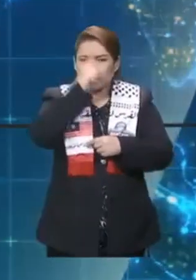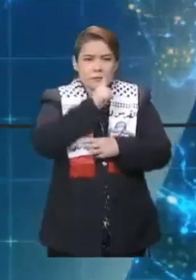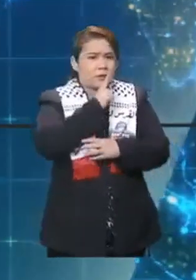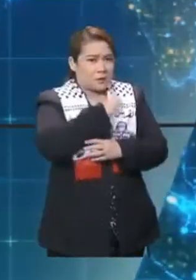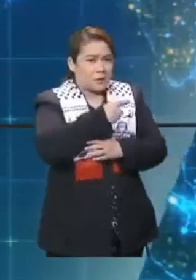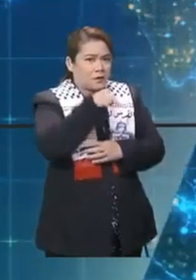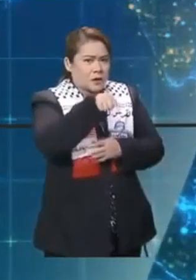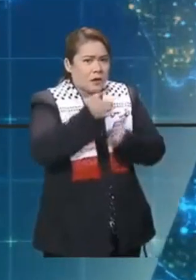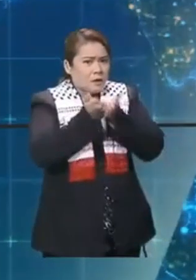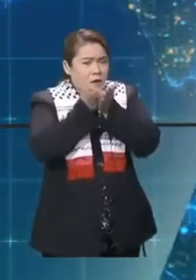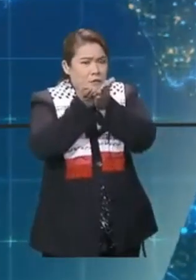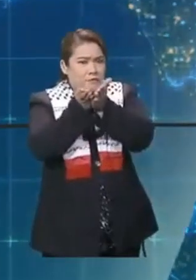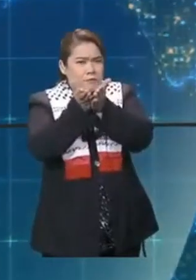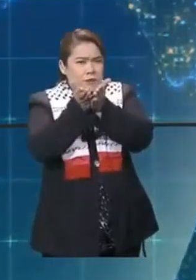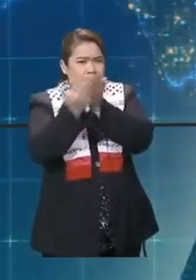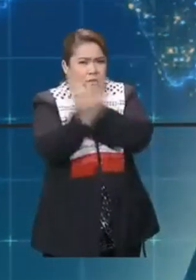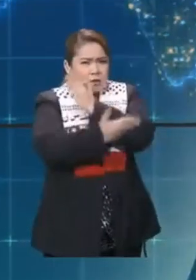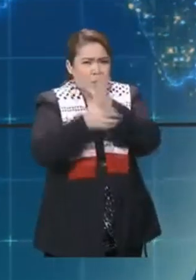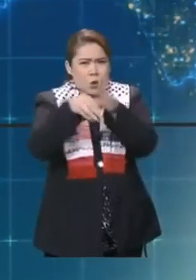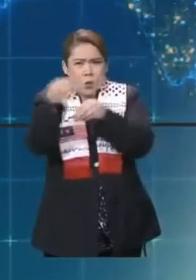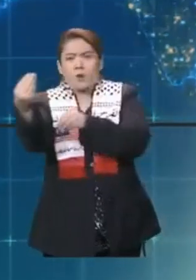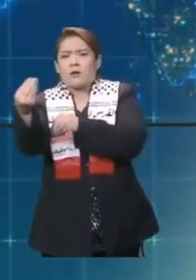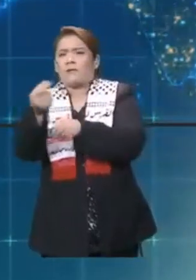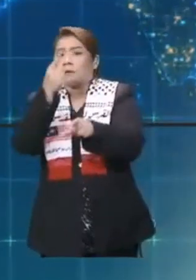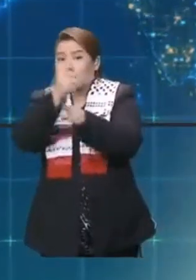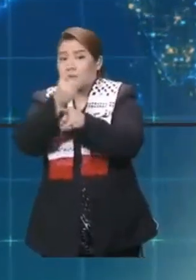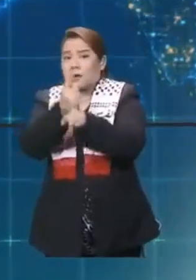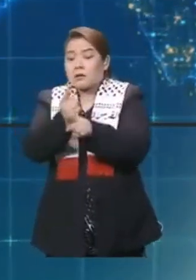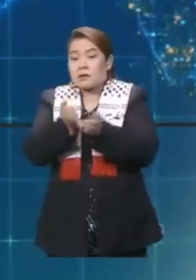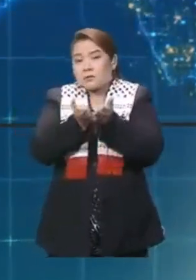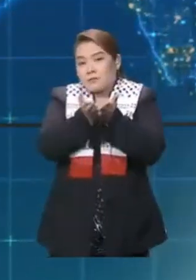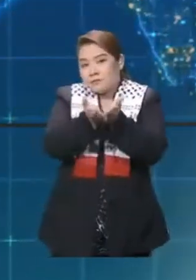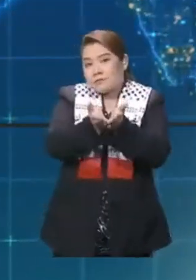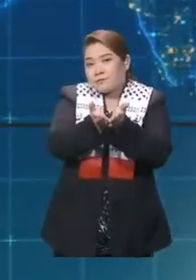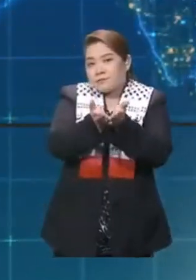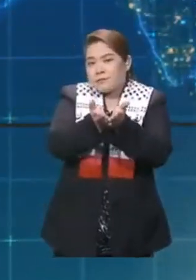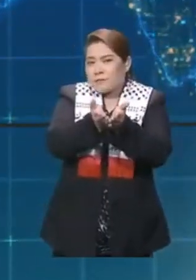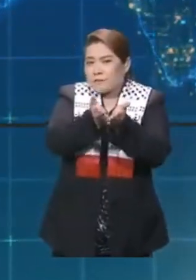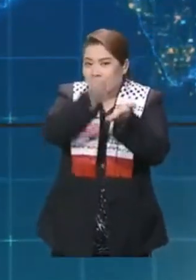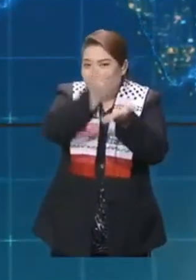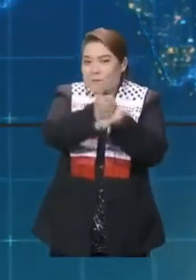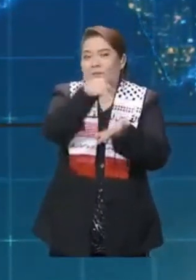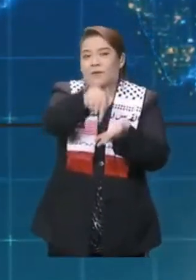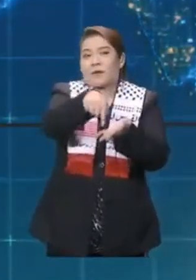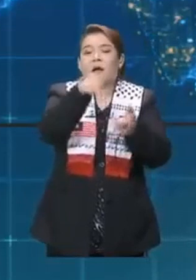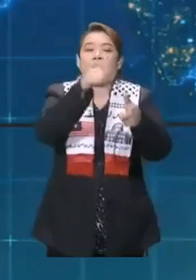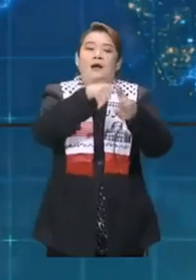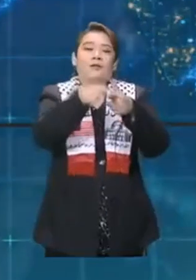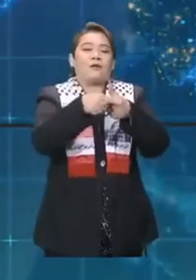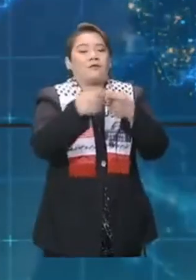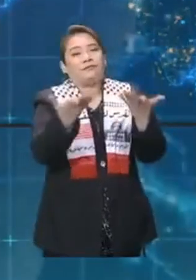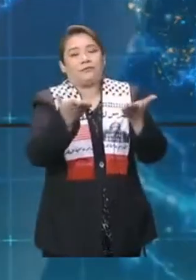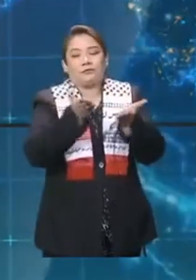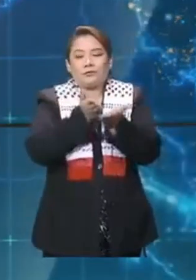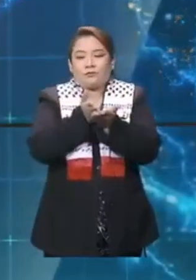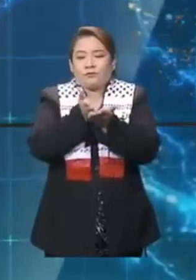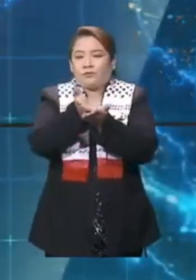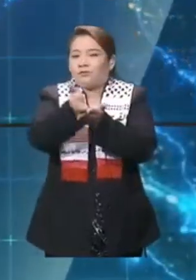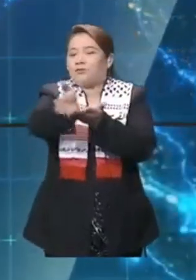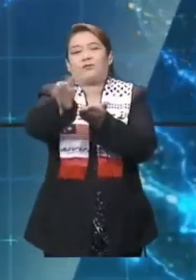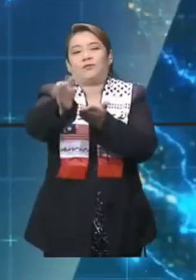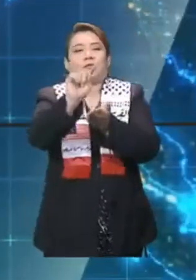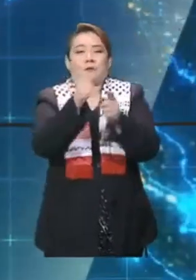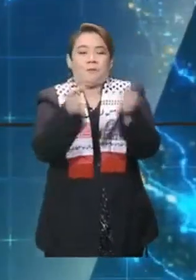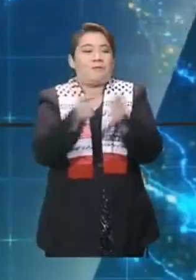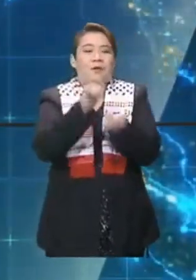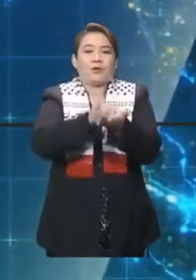memastikan sama ada kapal negara asing itu benar-benar berlabuh di kawasan berkenaan atau hanya sekadar melalui lokasi